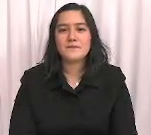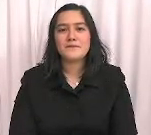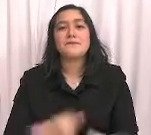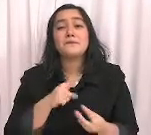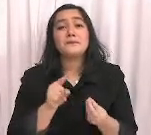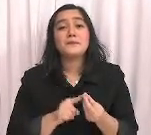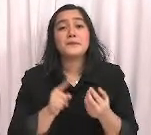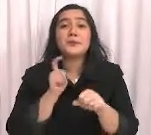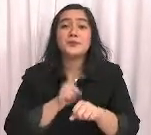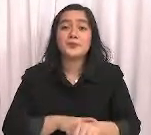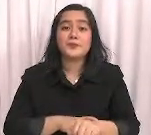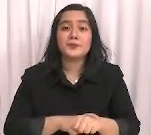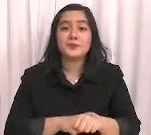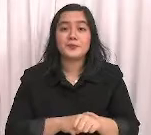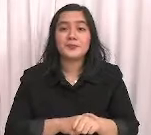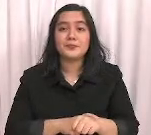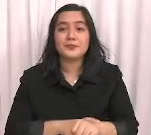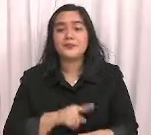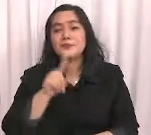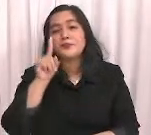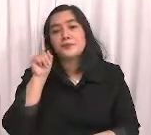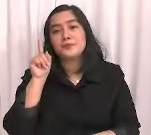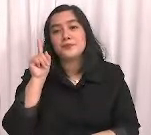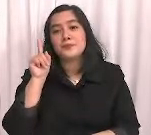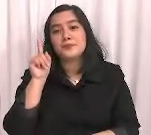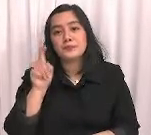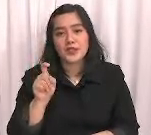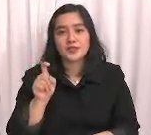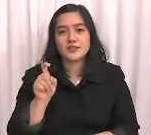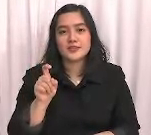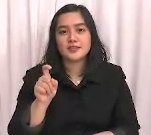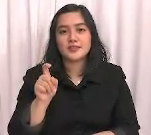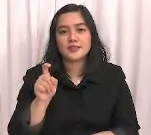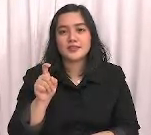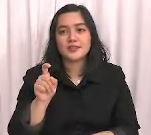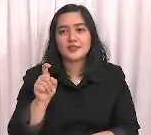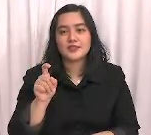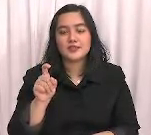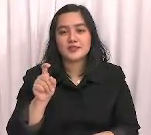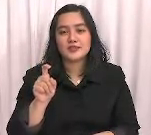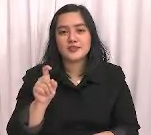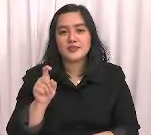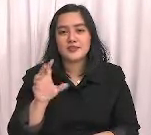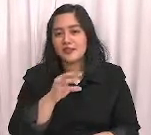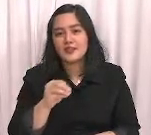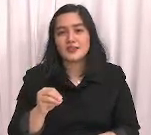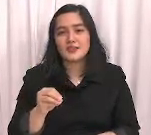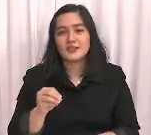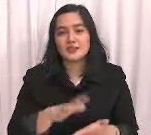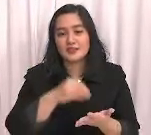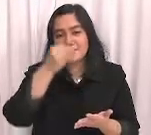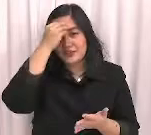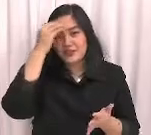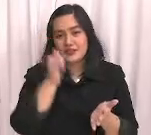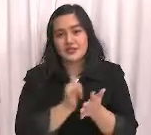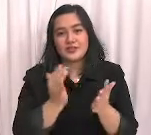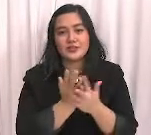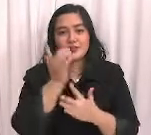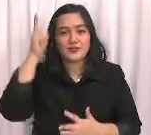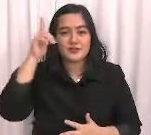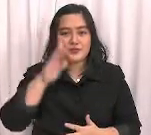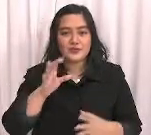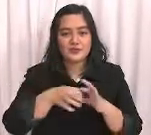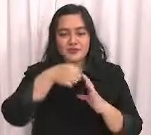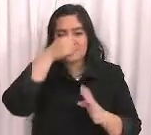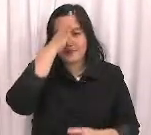no? Let's take time. Ako iniinuwala na biyaya ng Diyos ito, mga kapatid. All right, go ahead, Cynthia. Basahin ko